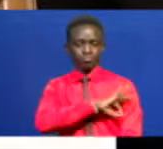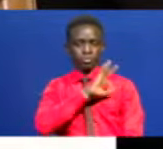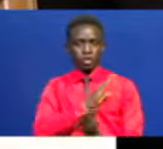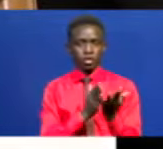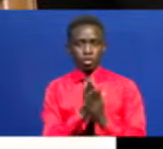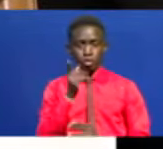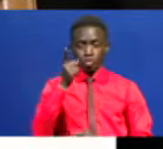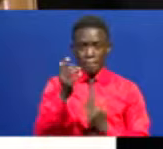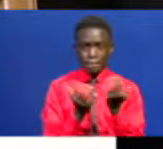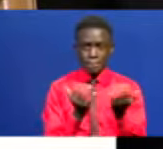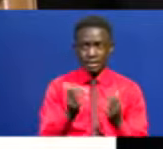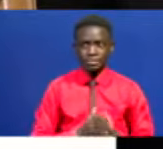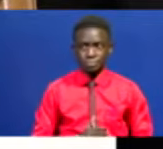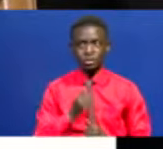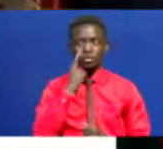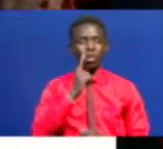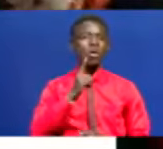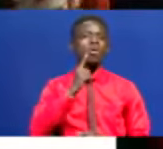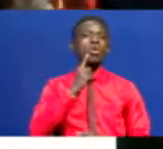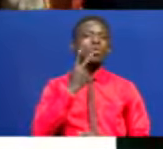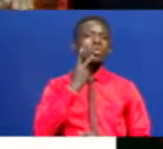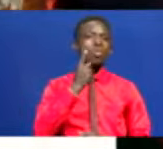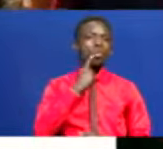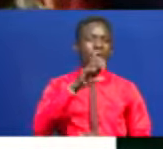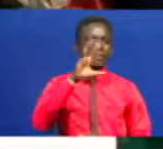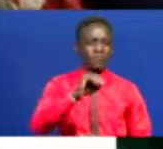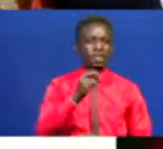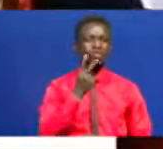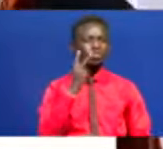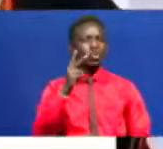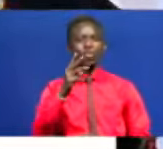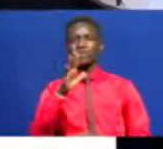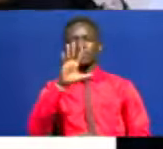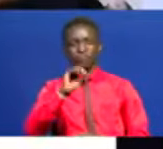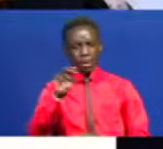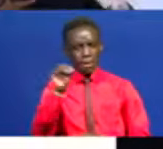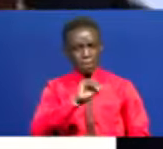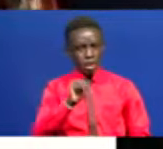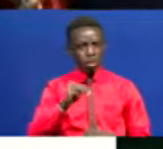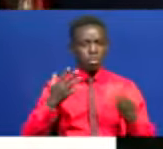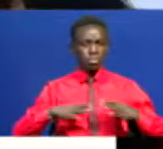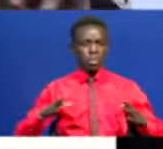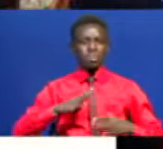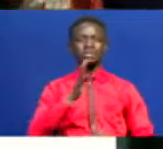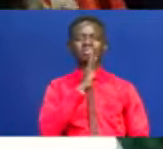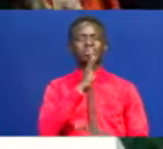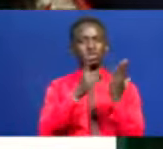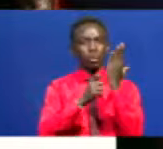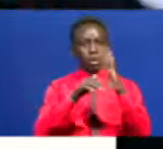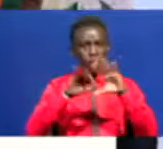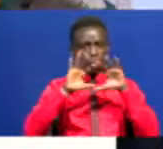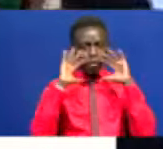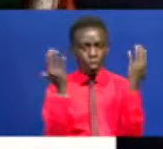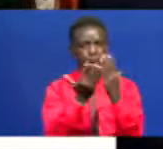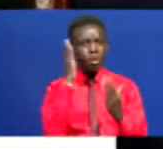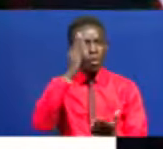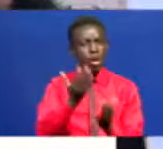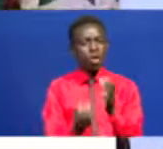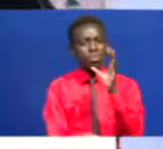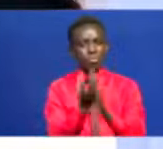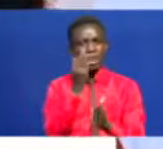250 million Swahili speakers in the world. Tutafungua vituo nne ambazo